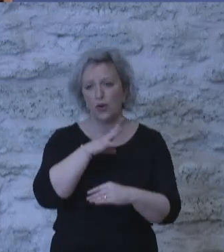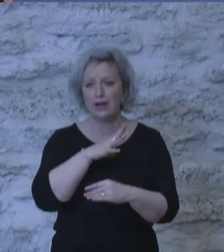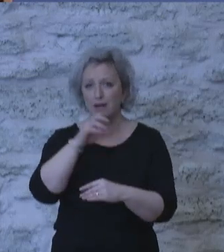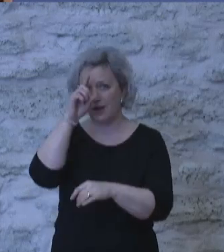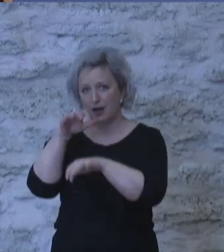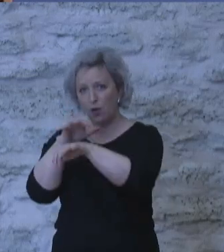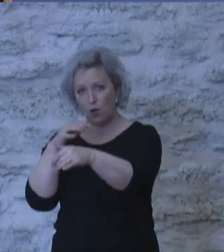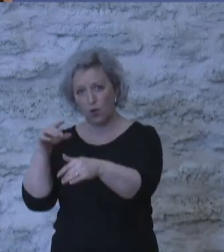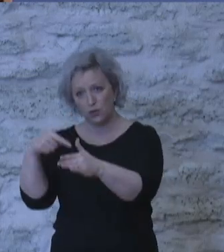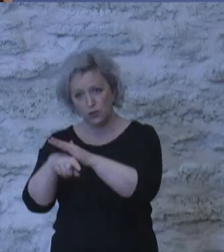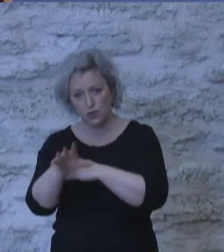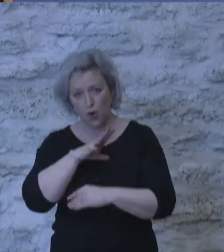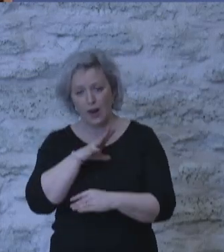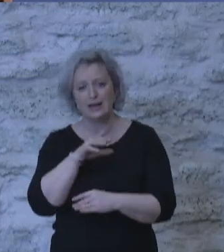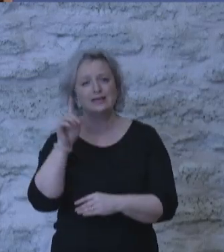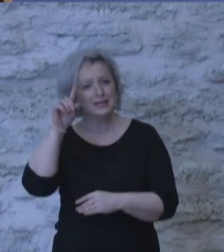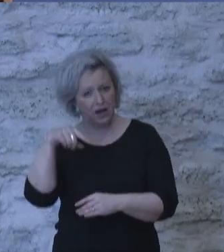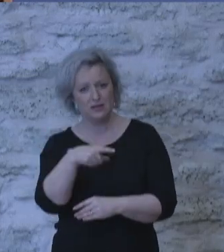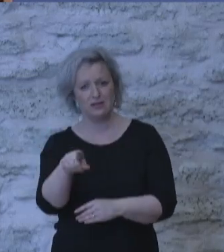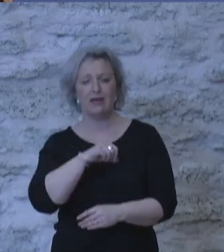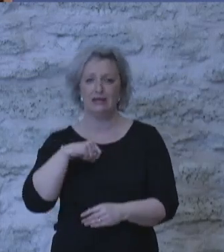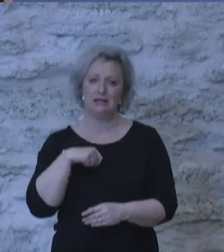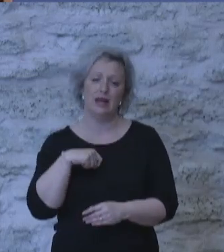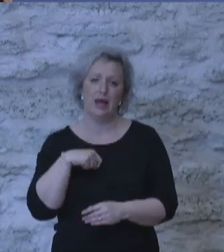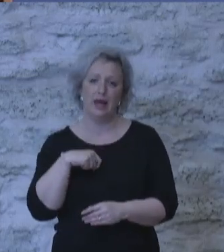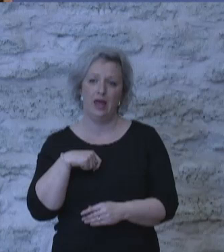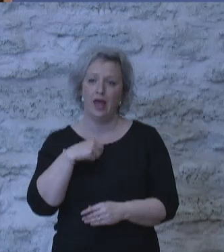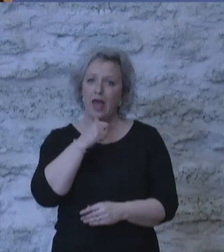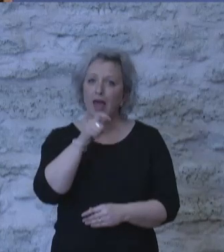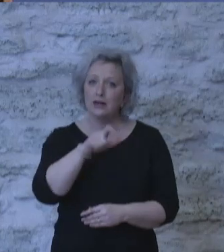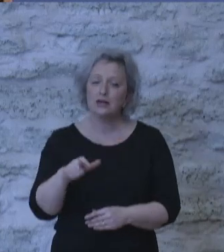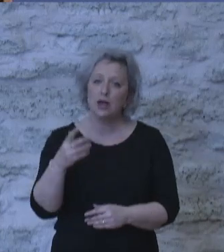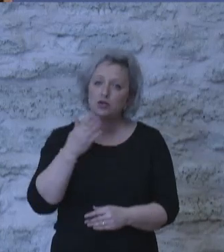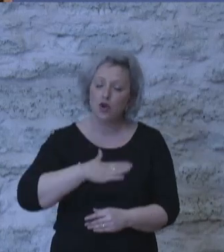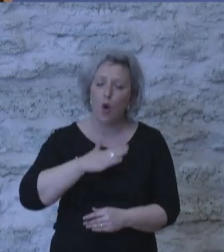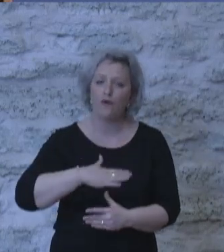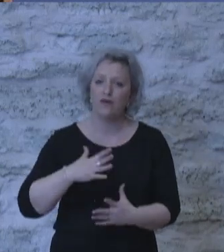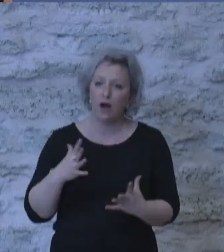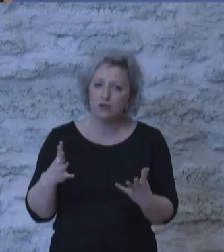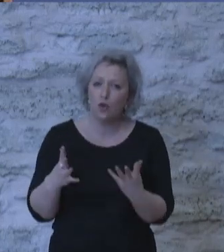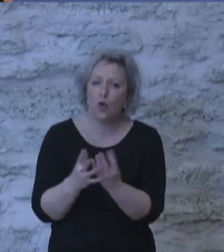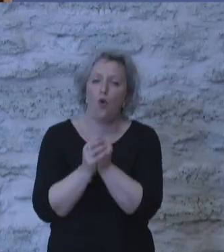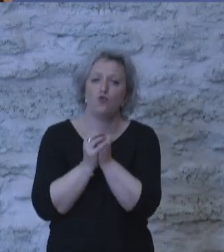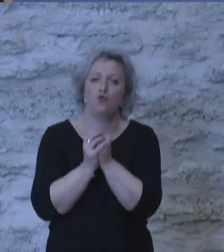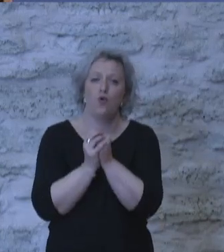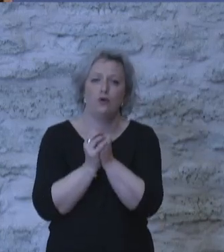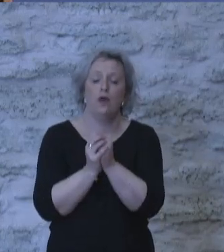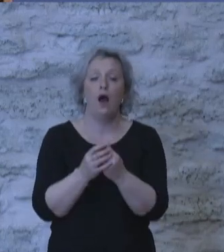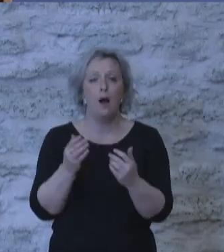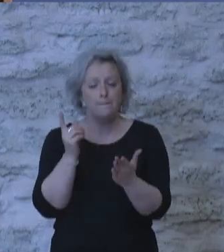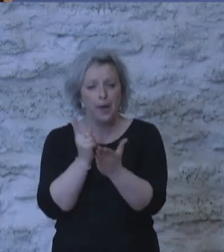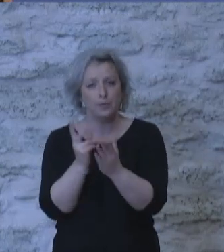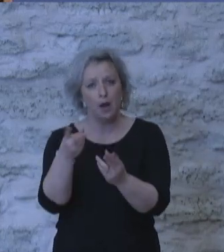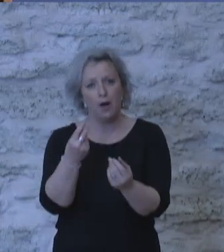see on see koht, kus Eesti inimesed väga siiralt soovivad kokku hoida, minu, mis siin tuleb kokku hoida ja täna mina